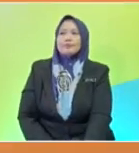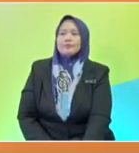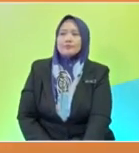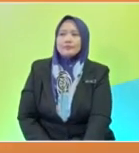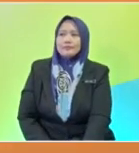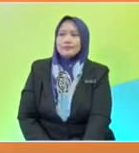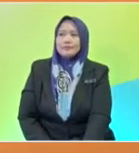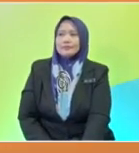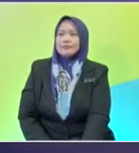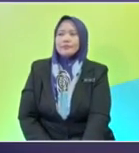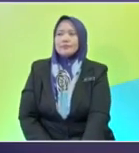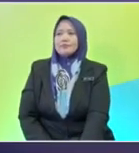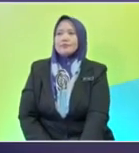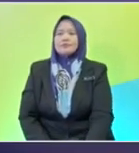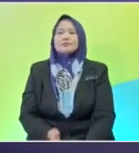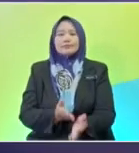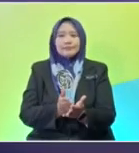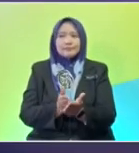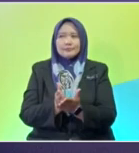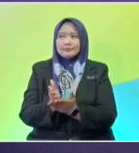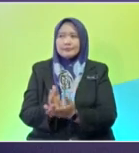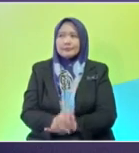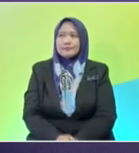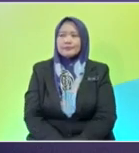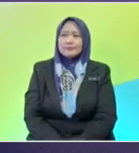seterusnya Cikgu Oke Seterusnya